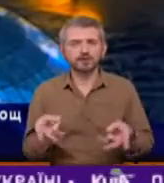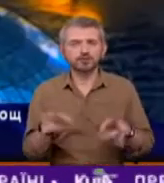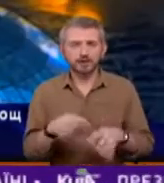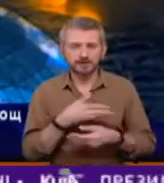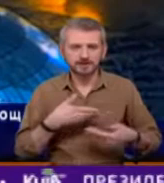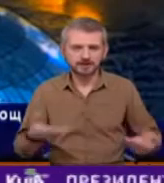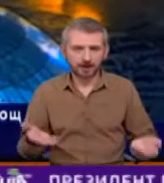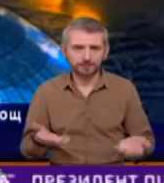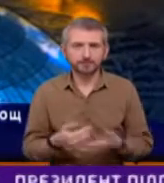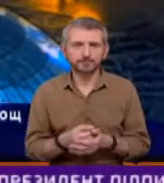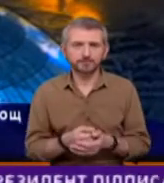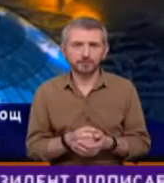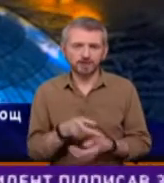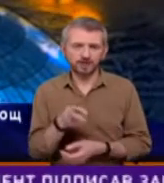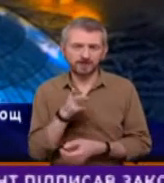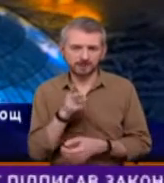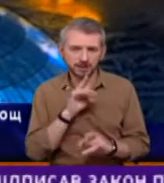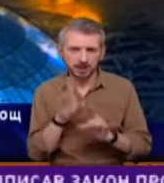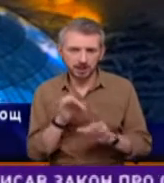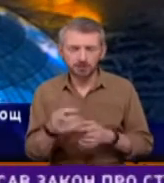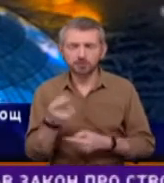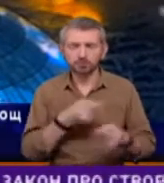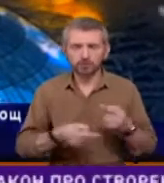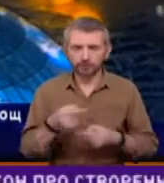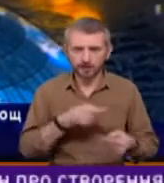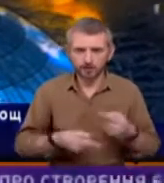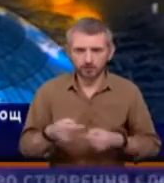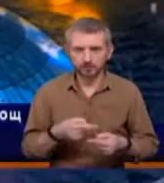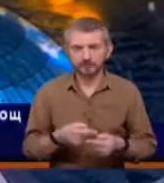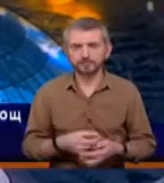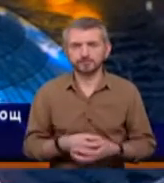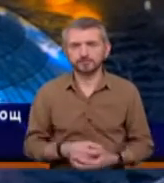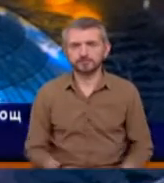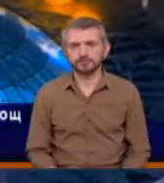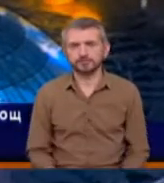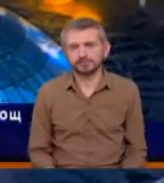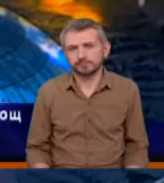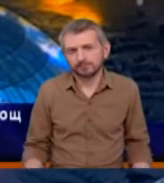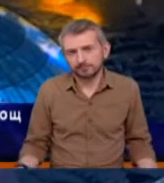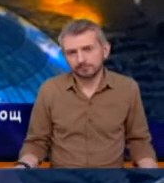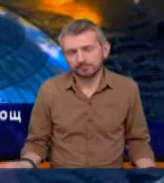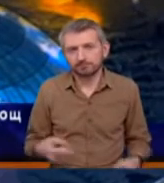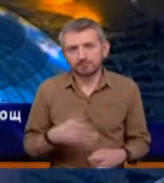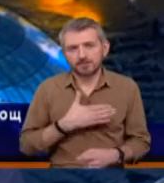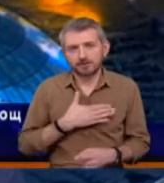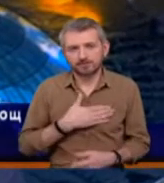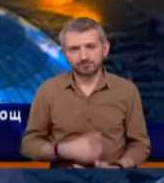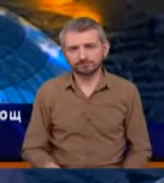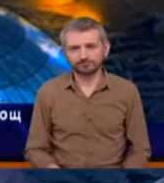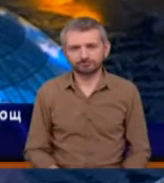бо це телебачення, буквально 2 хвилини, ми повернемося в студію, не перемикайтеся. Реклама, але ну, це наші премії.